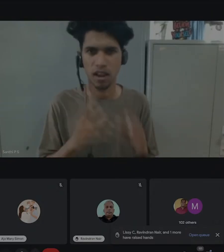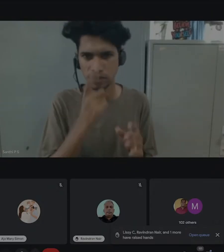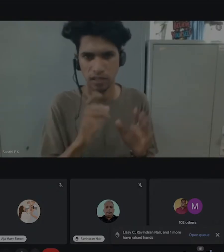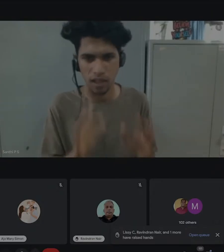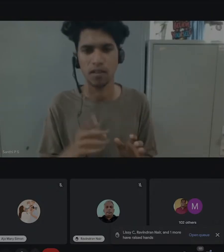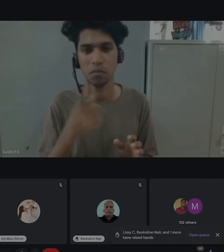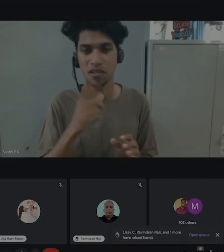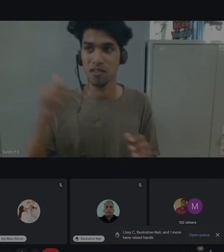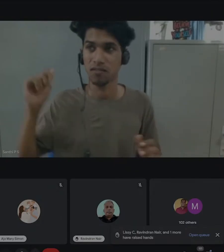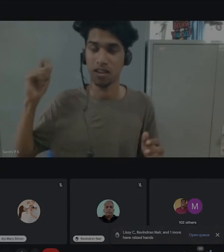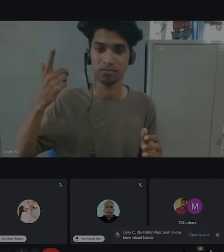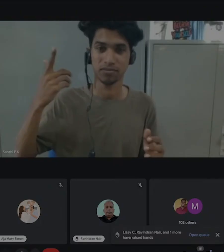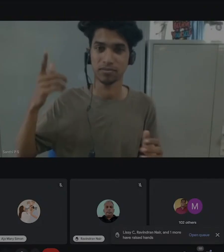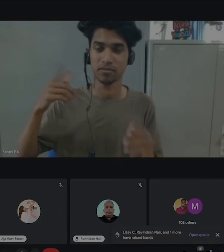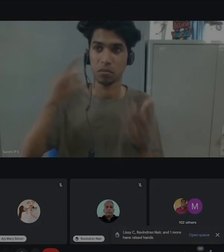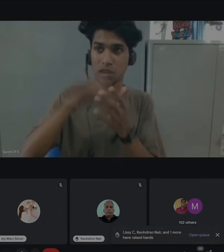അറിയാം, എന്നാലും പറയുകയാണ്.